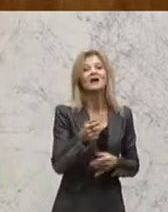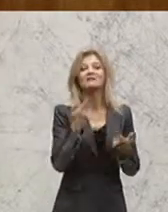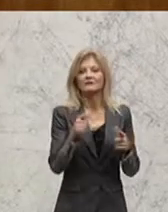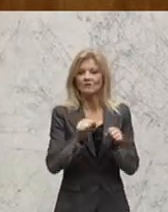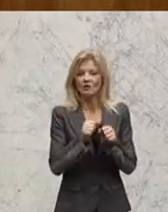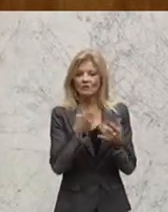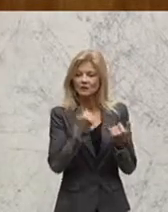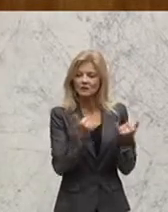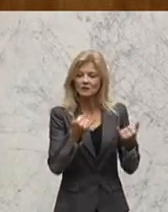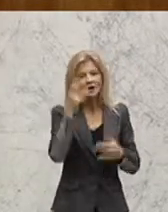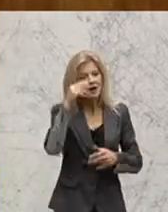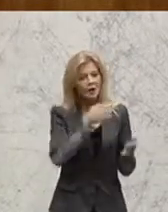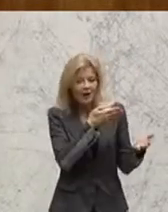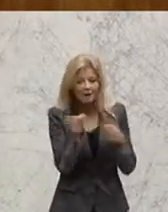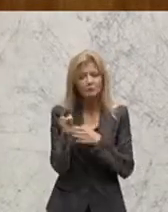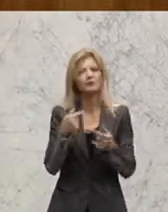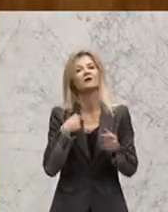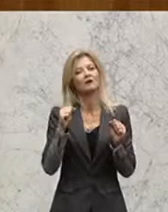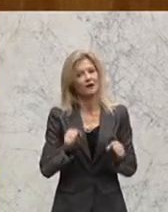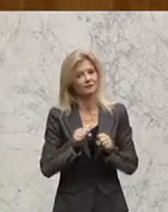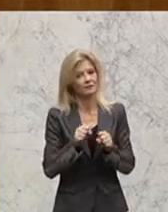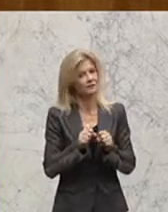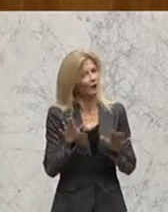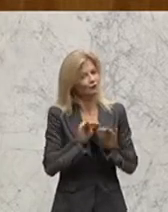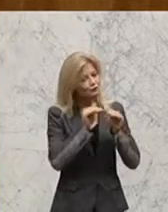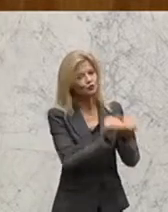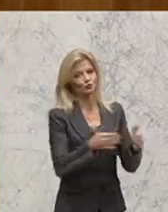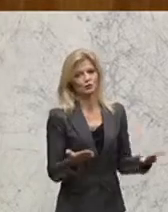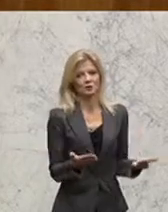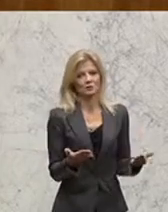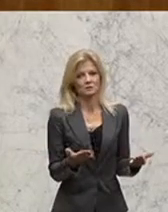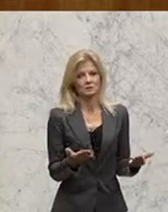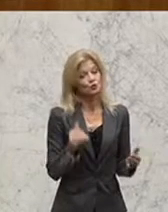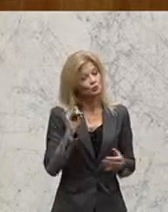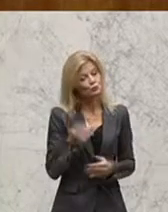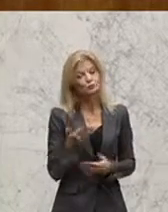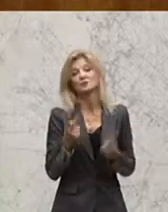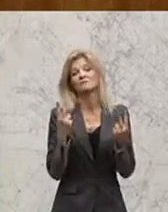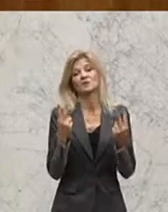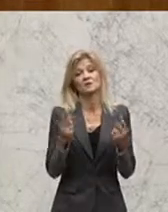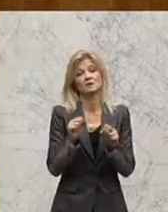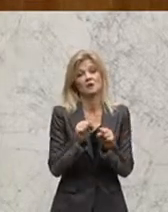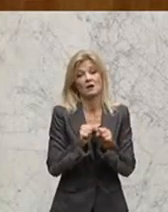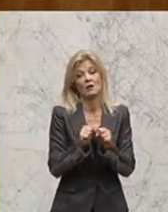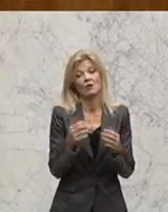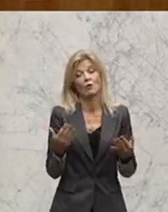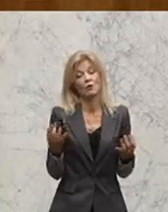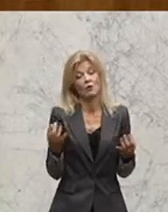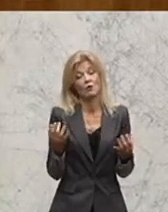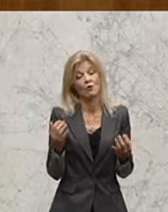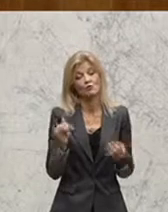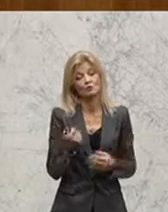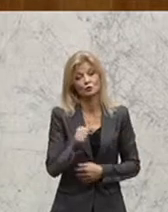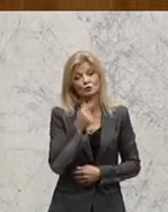diesen Fanatismus kritisieren können muss. Und es ist auch wichtig, darauf hinzuweisen, dass